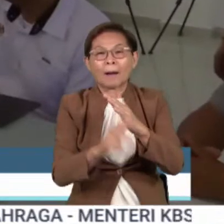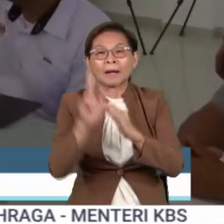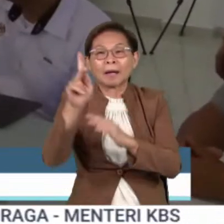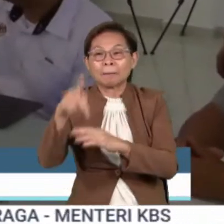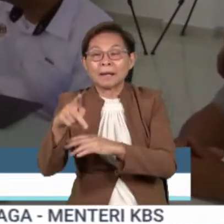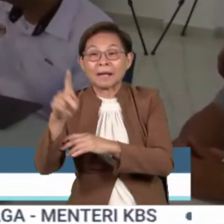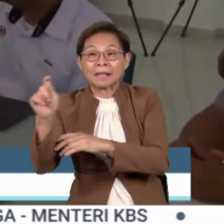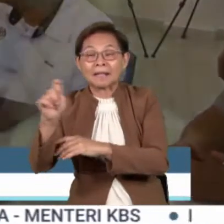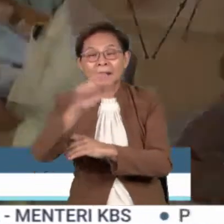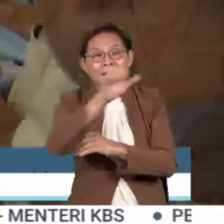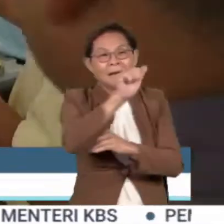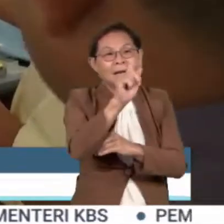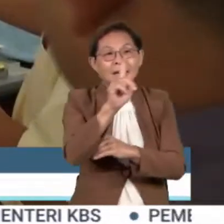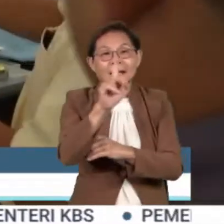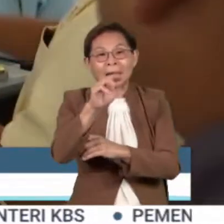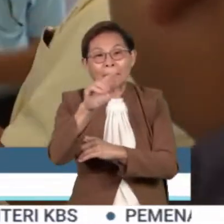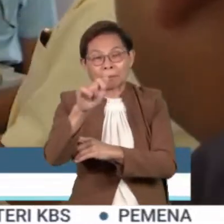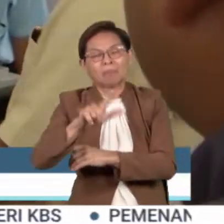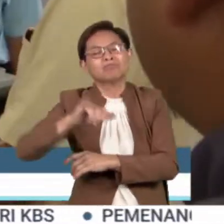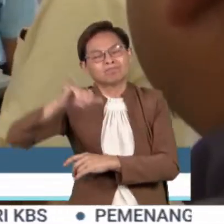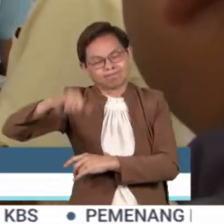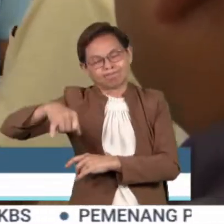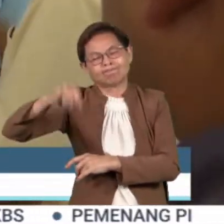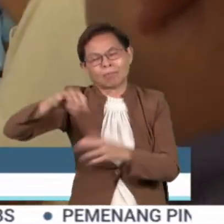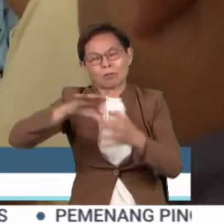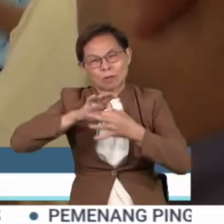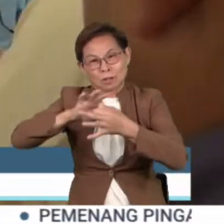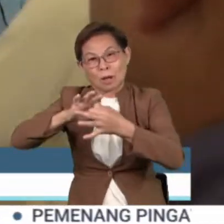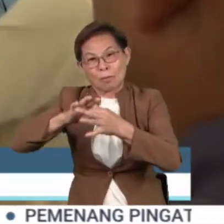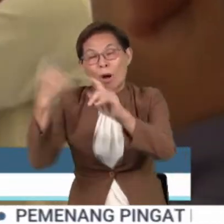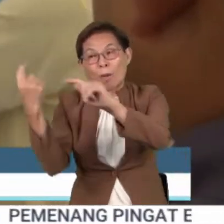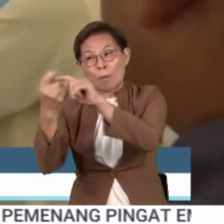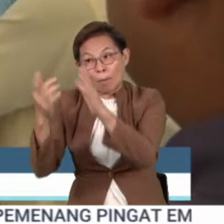Akmal Rasulullah Muhammad Nasir mengakui kerjasama